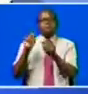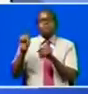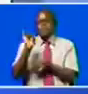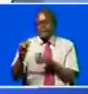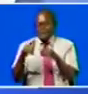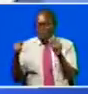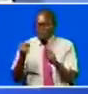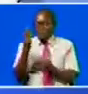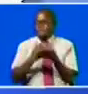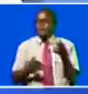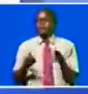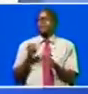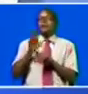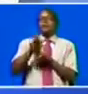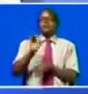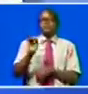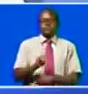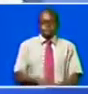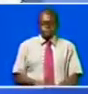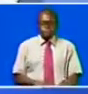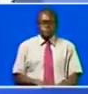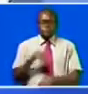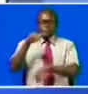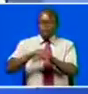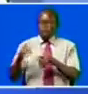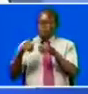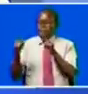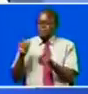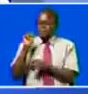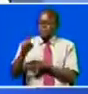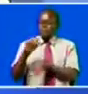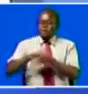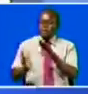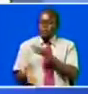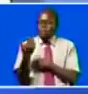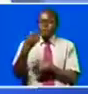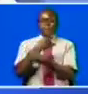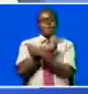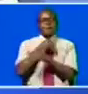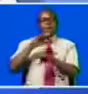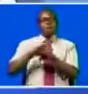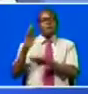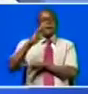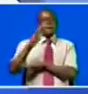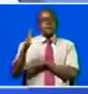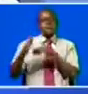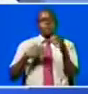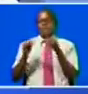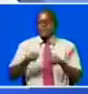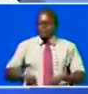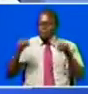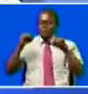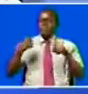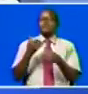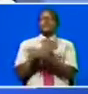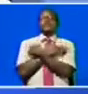kuna wanaume wengine hawako exposed kwa vitu kama hizi. Kwa hivyo akipata message umeandikia mwanaume good morning dear ama good afternoon dear, pengine ni mkubwa wako ama ni rafiki yako colleague